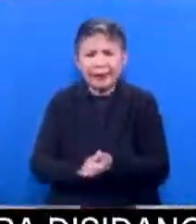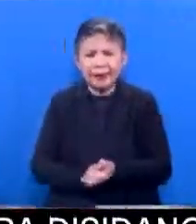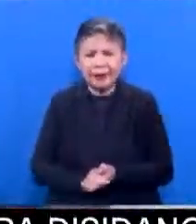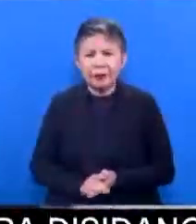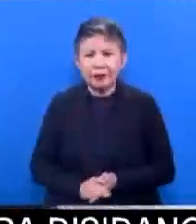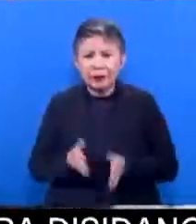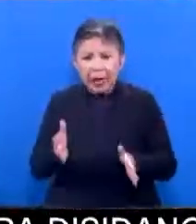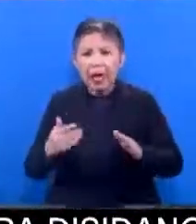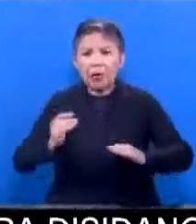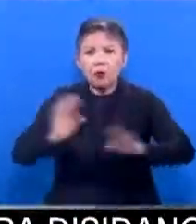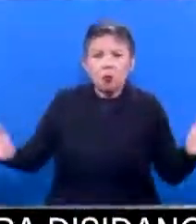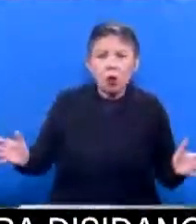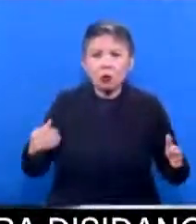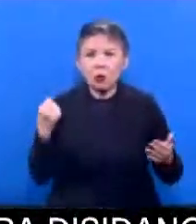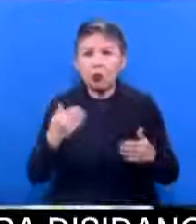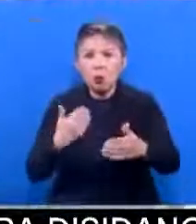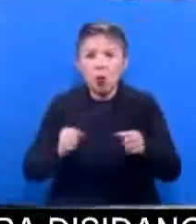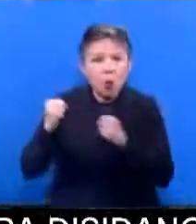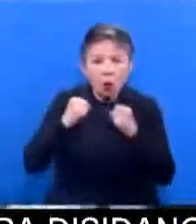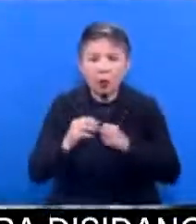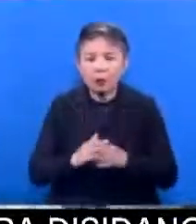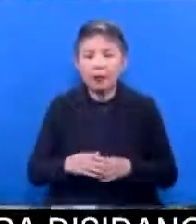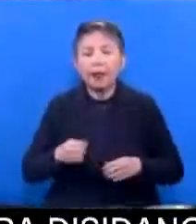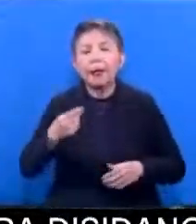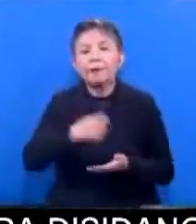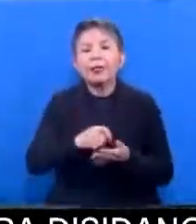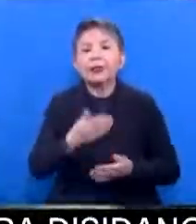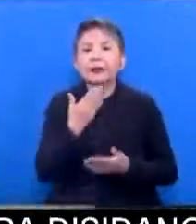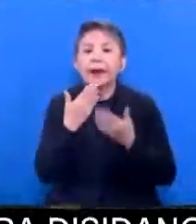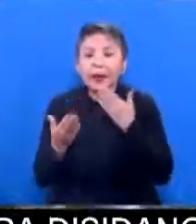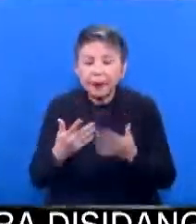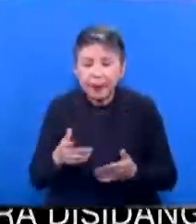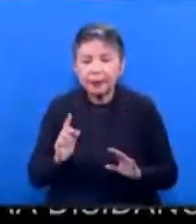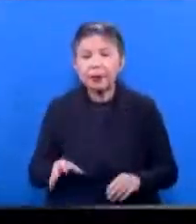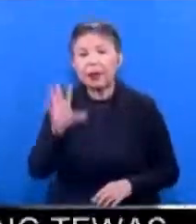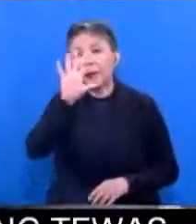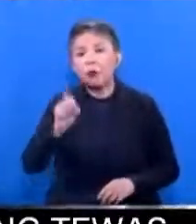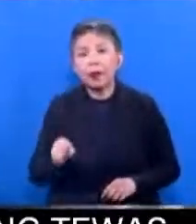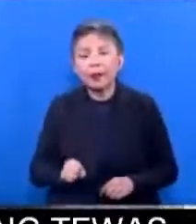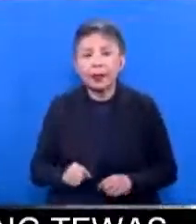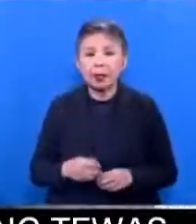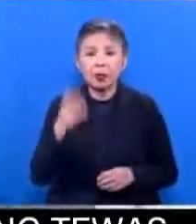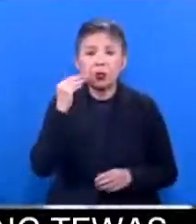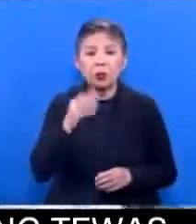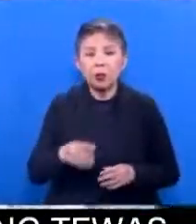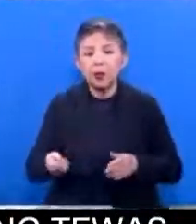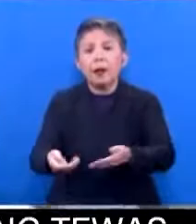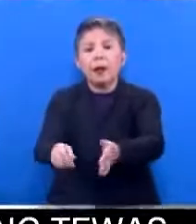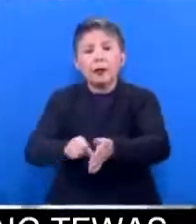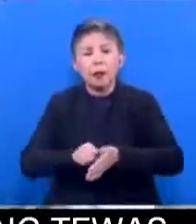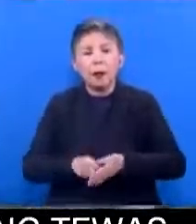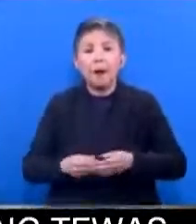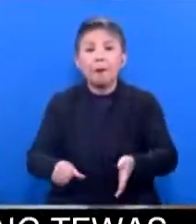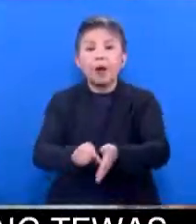Sedianya aksi mahasiswa ini dilakukan untuk meminta kejelasan terkait masih banyaknya warga di Kabupaten Lombok Timur yang belum mendapatkan bantuan